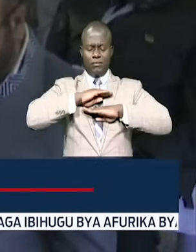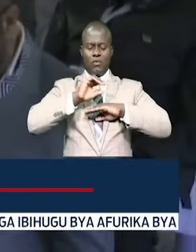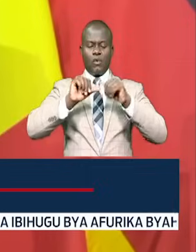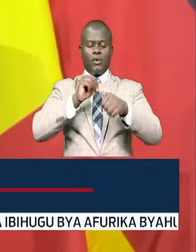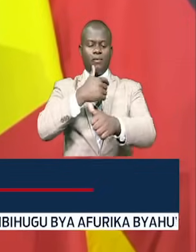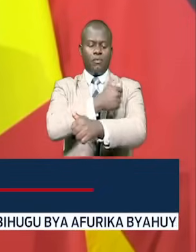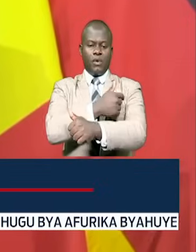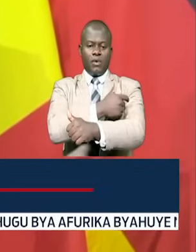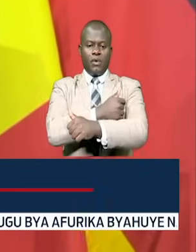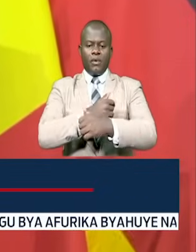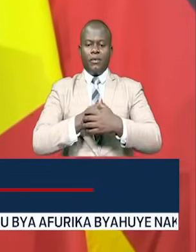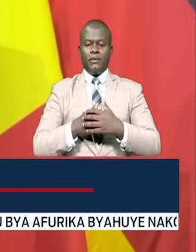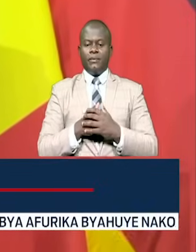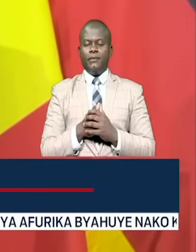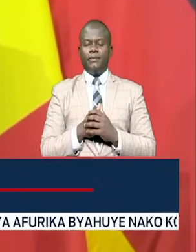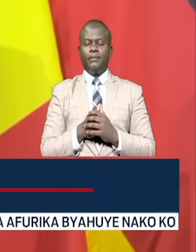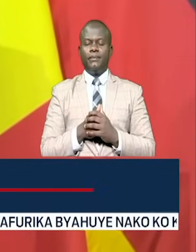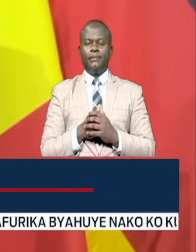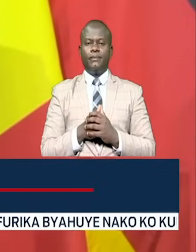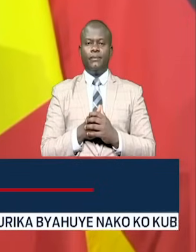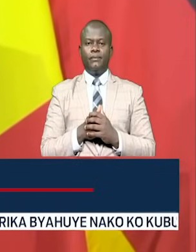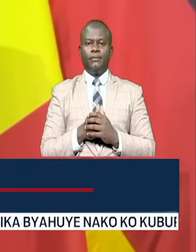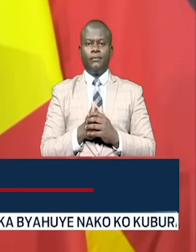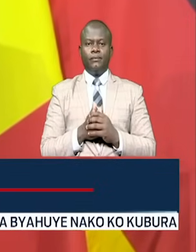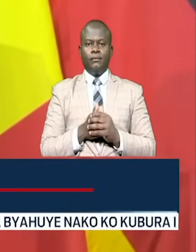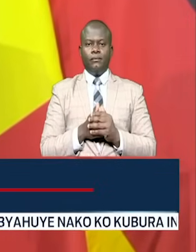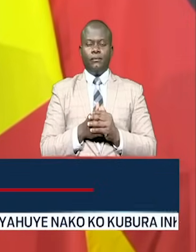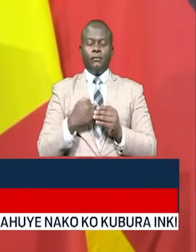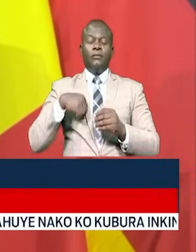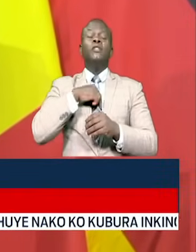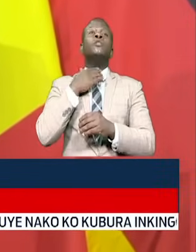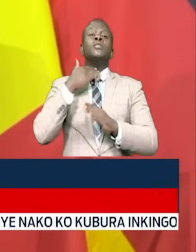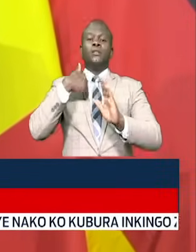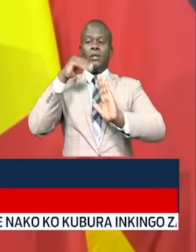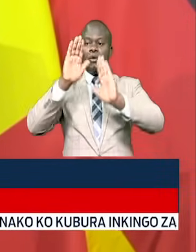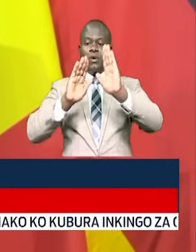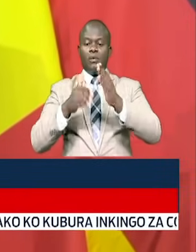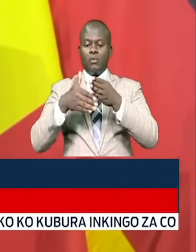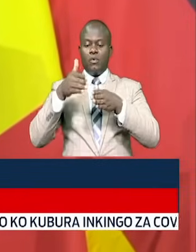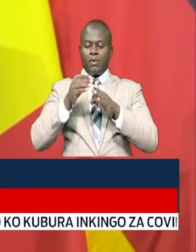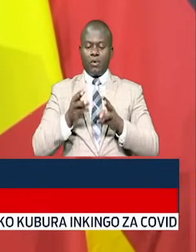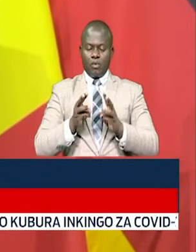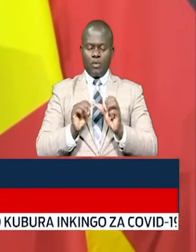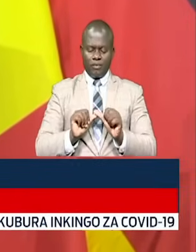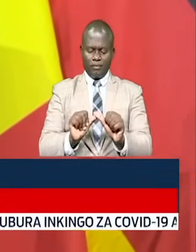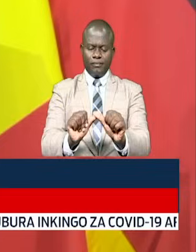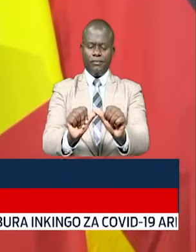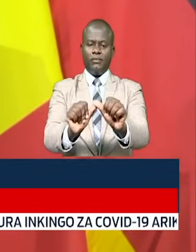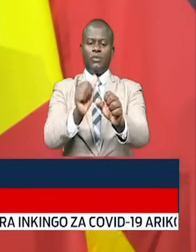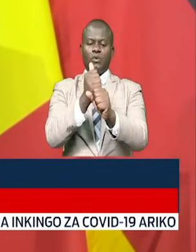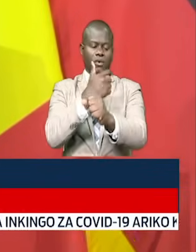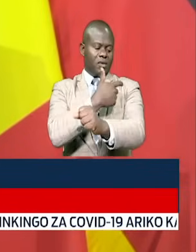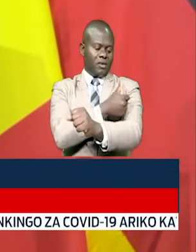n'inkingo. We want to contribute to build a sustainable. Turashaka kugira uruhare mu kubaka uburyo buhamye bwo gukora